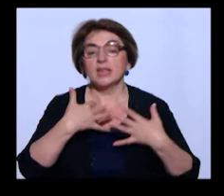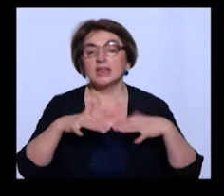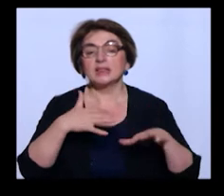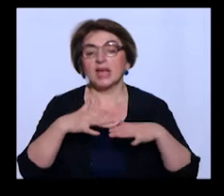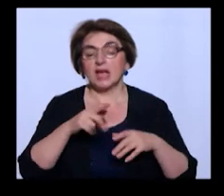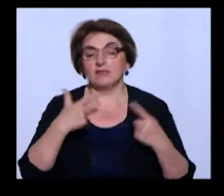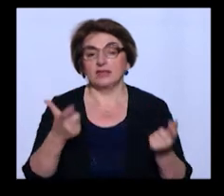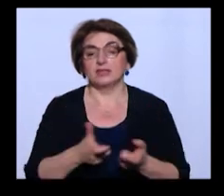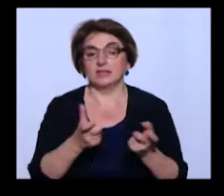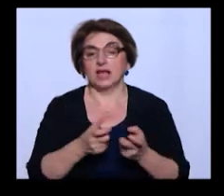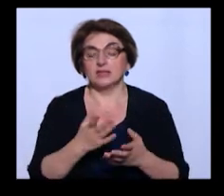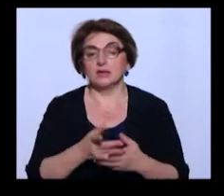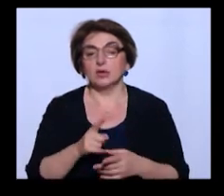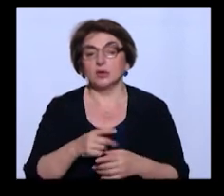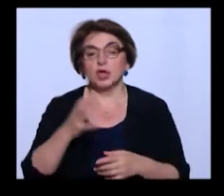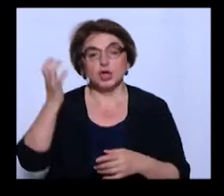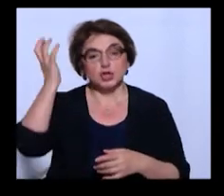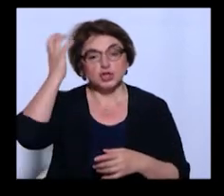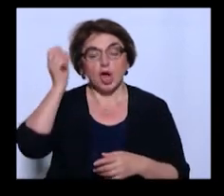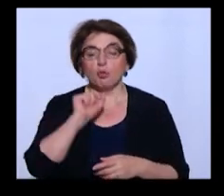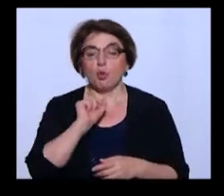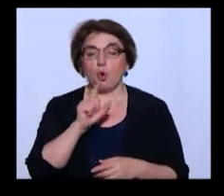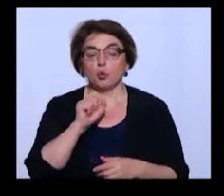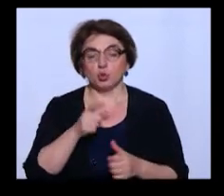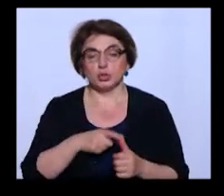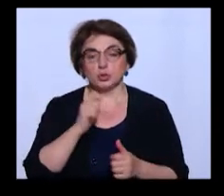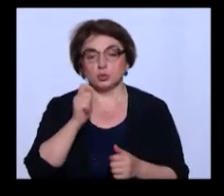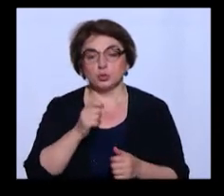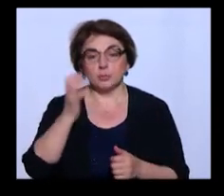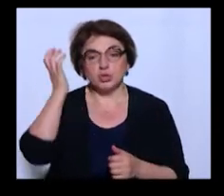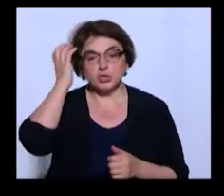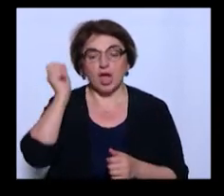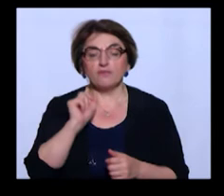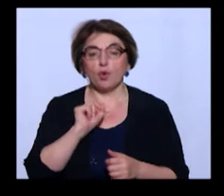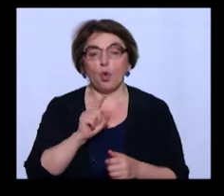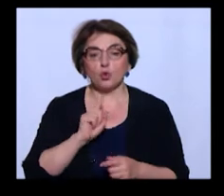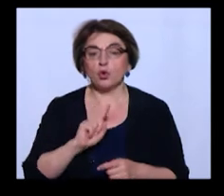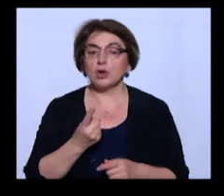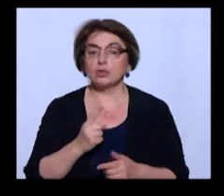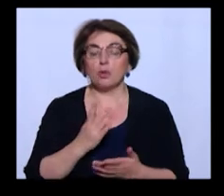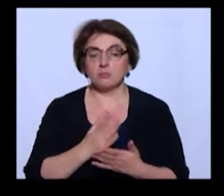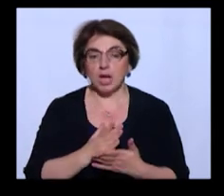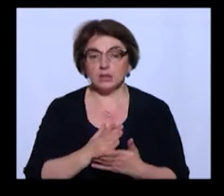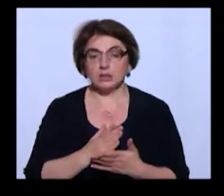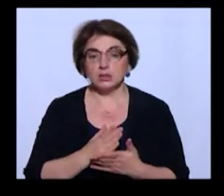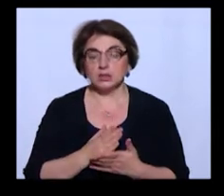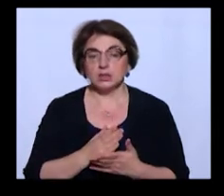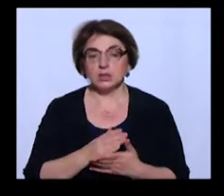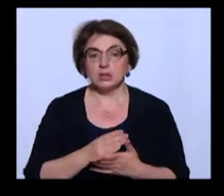საწვავზე. ნავთობს შავოქროსაც უწოდებენ და შავი ოქრო რატომ არის ნავთობი?